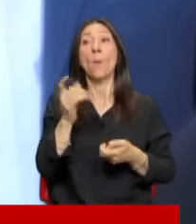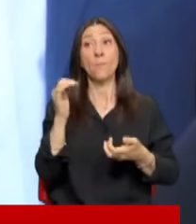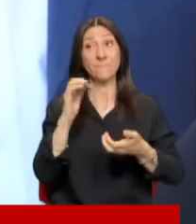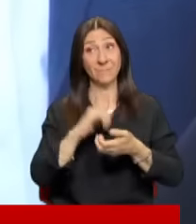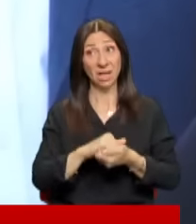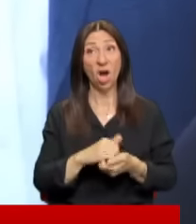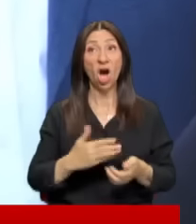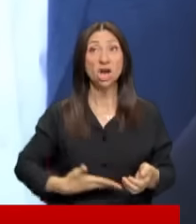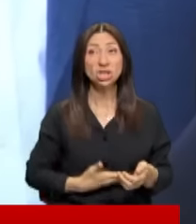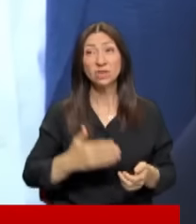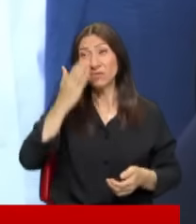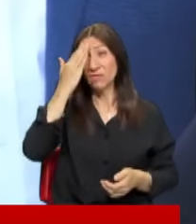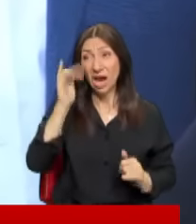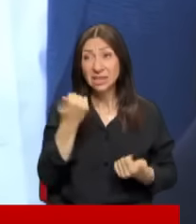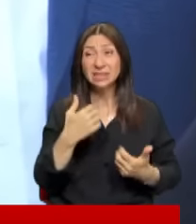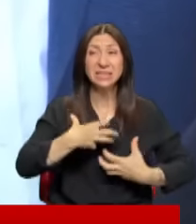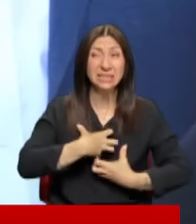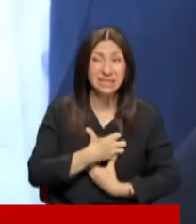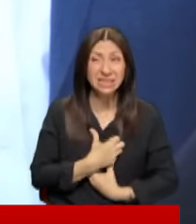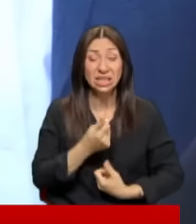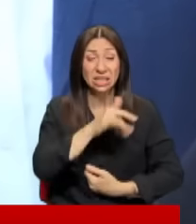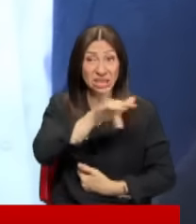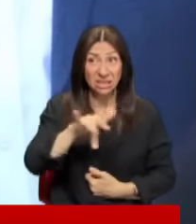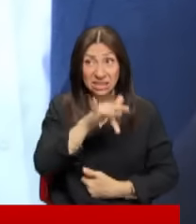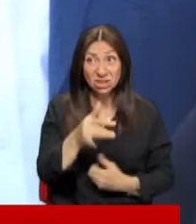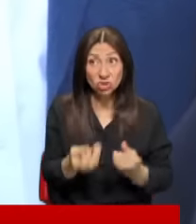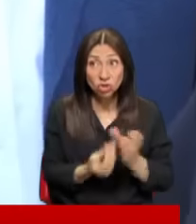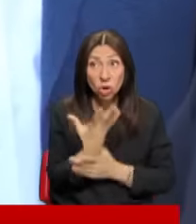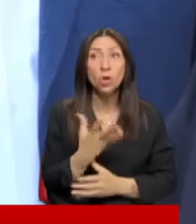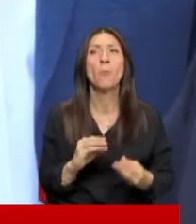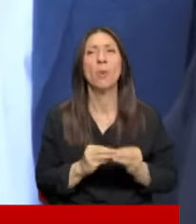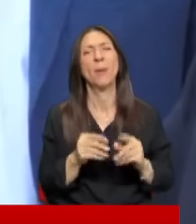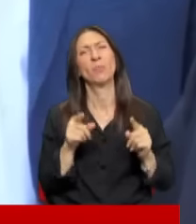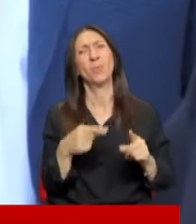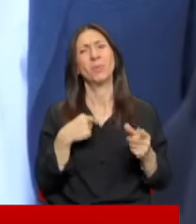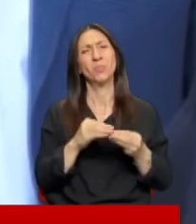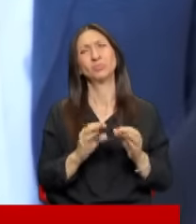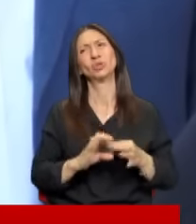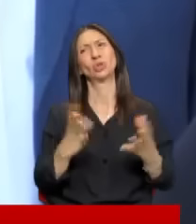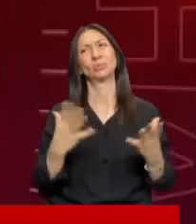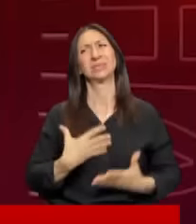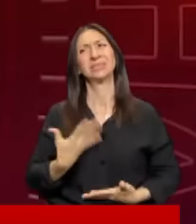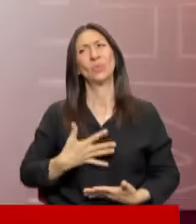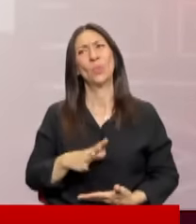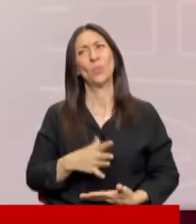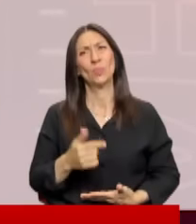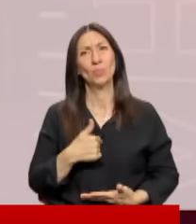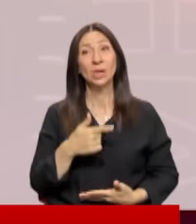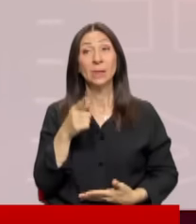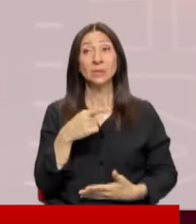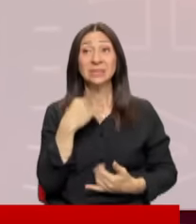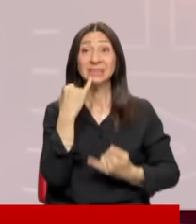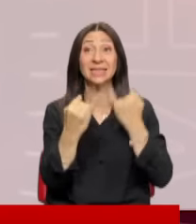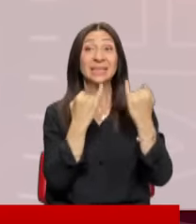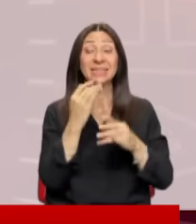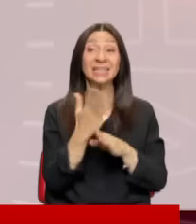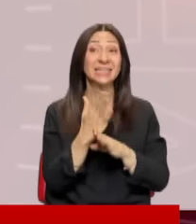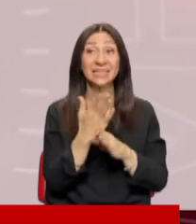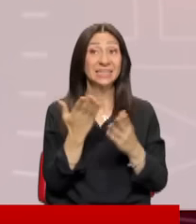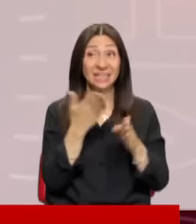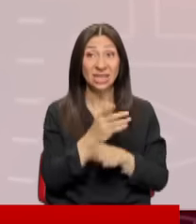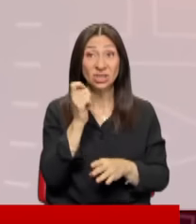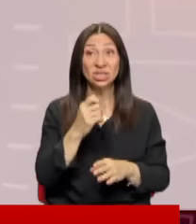birliktelik açlık, yoksulluk, sefalet ve işsizlik üretiyorsa sorun burada. Ben bu sorunları çözmenin derdindeyim. Bizim bu ziyaretleri yapmamızın altında